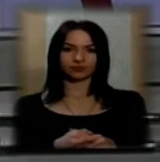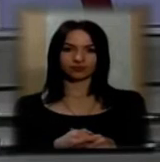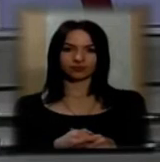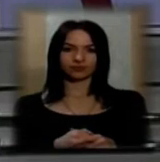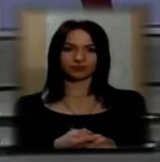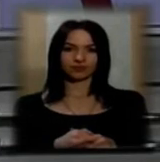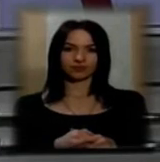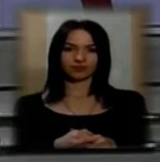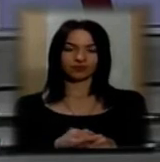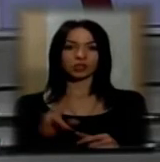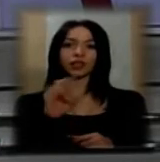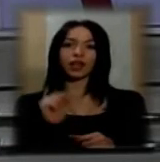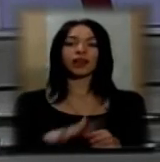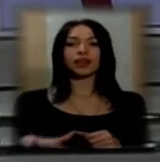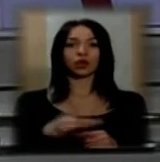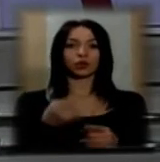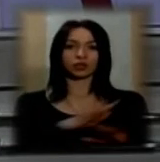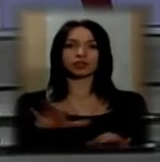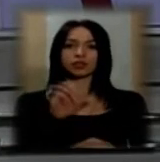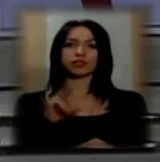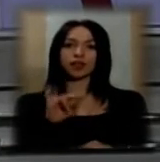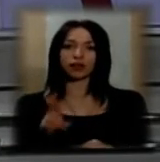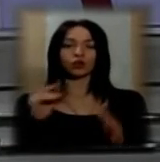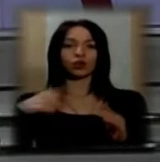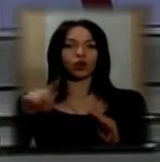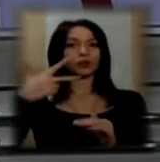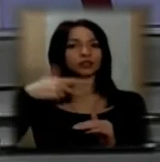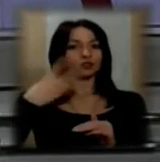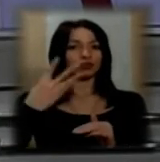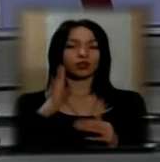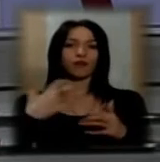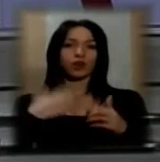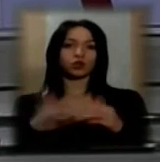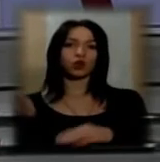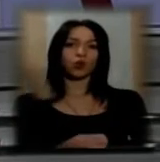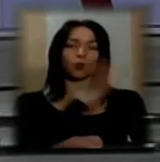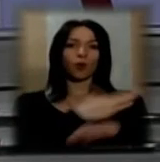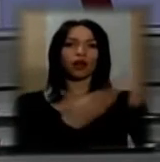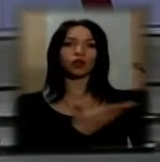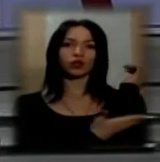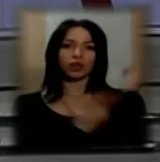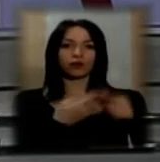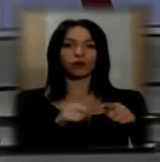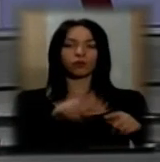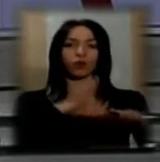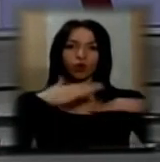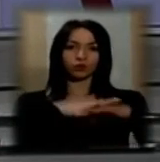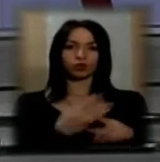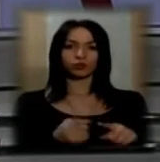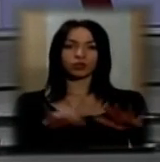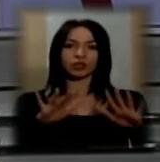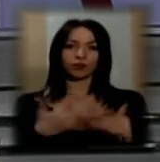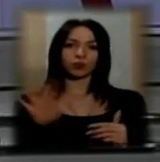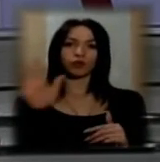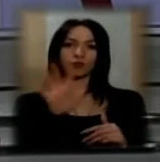На території дитячого садка номер 34 у Херсоні впало дерево. Це сталося вночі. Про цей випадок о 5-й годині службу